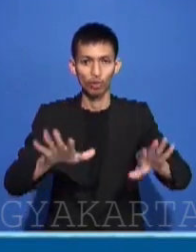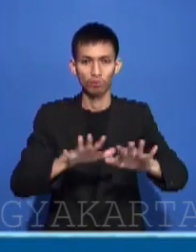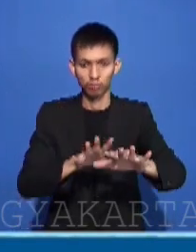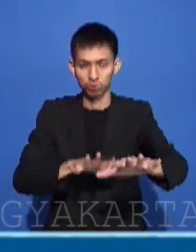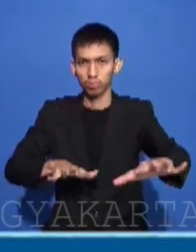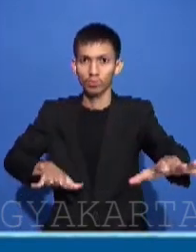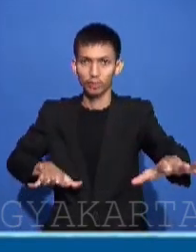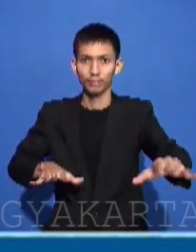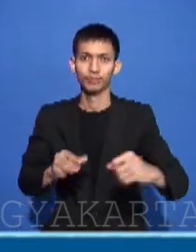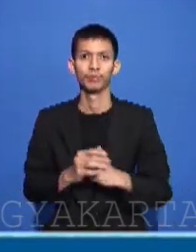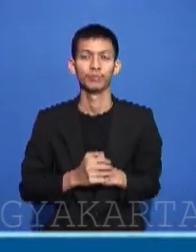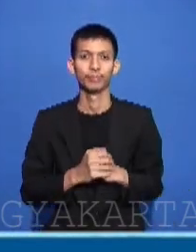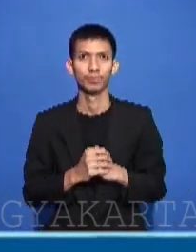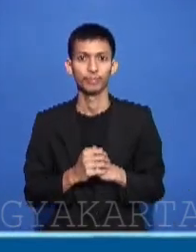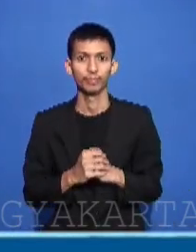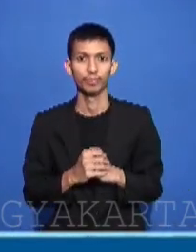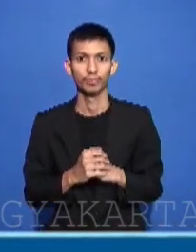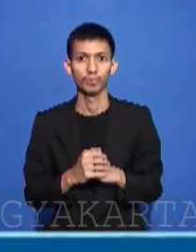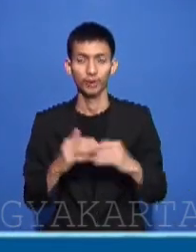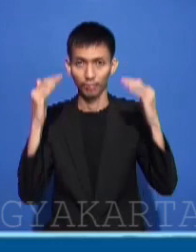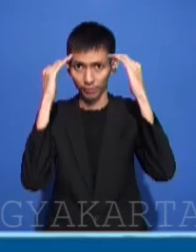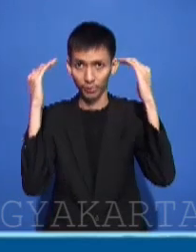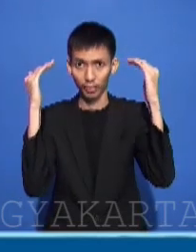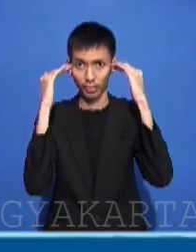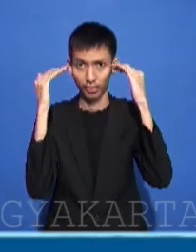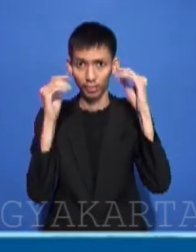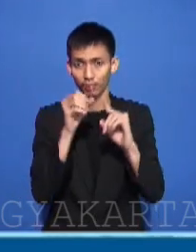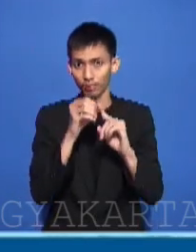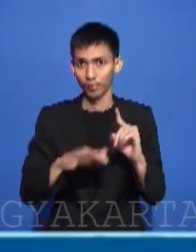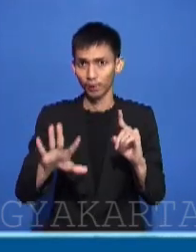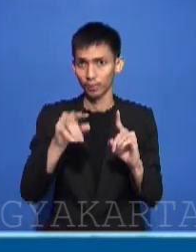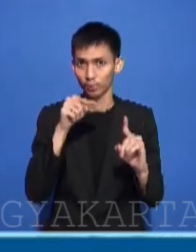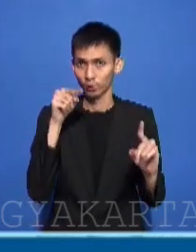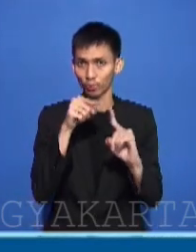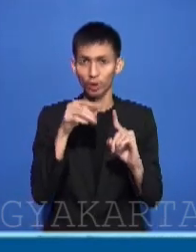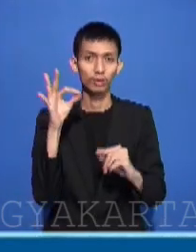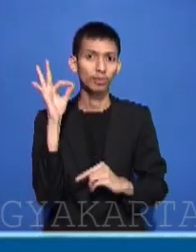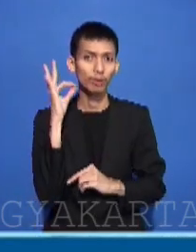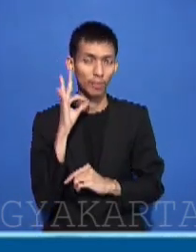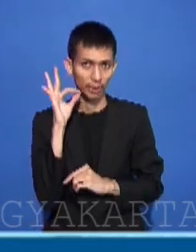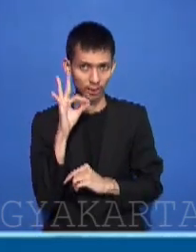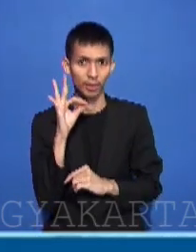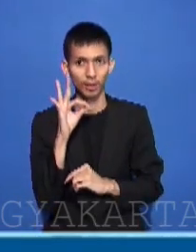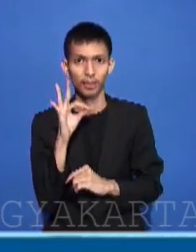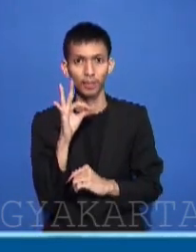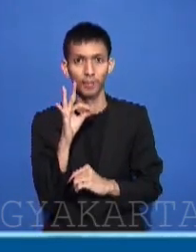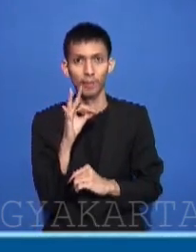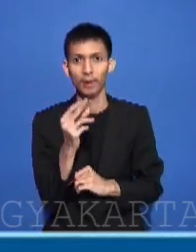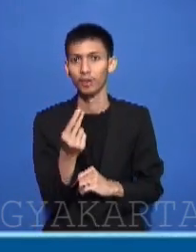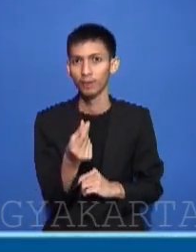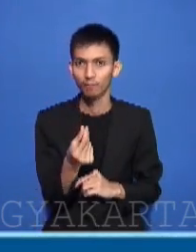pancen pun tidak akan dening porogadang Tani lahan pesisir kanggeh ngirit bio sarto kat bukti asli